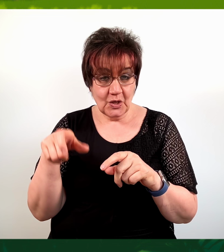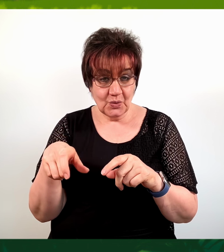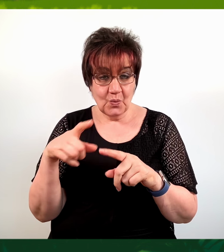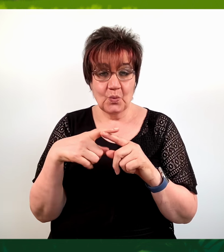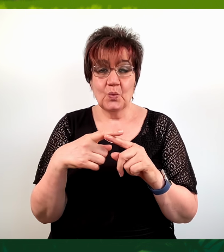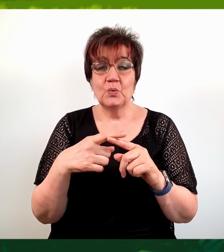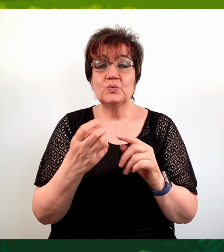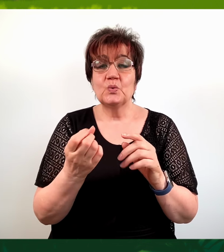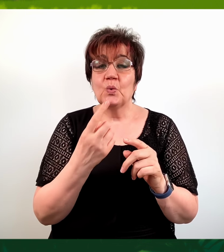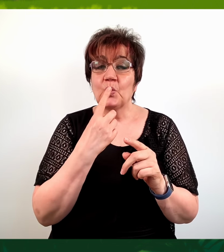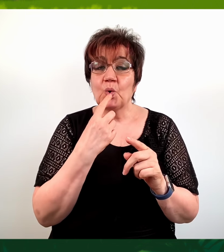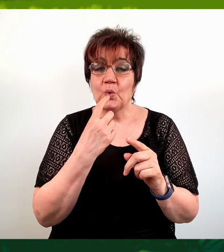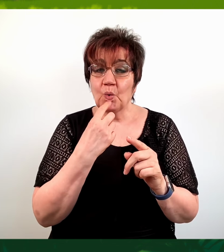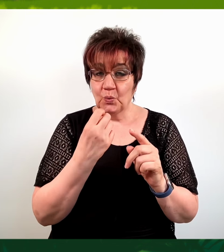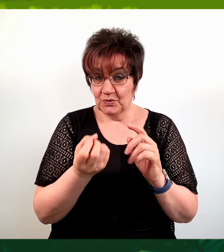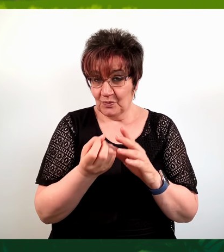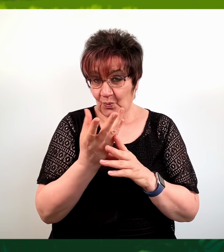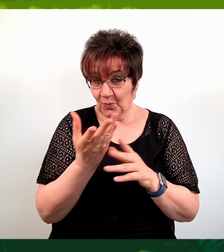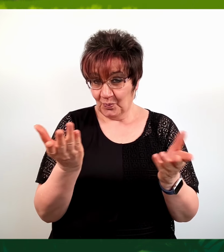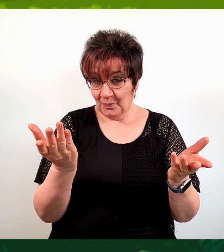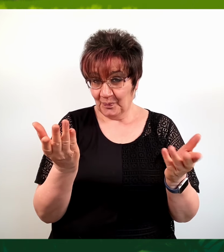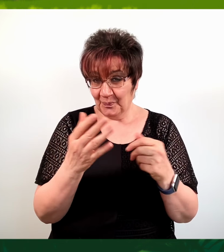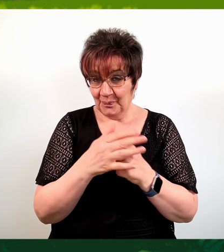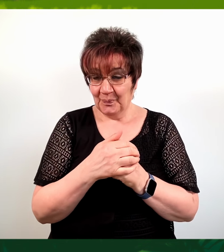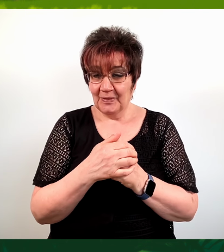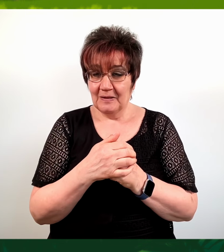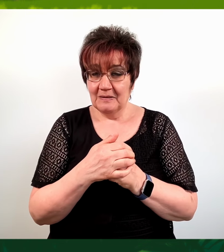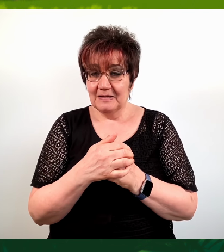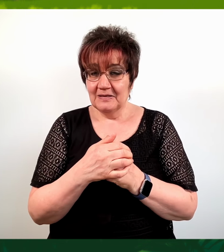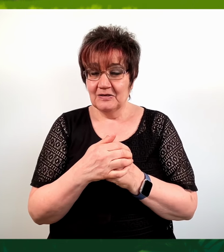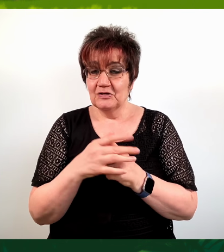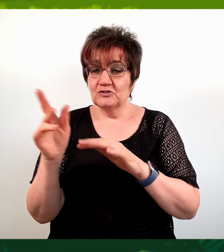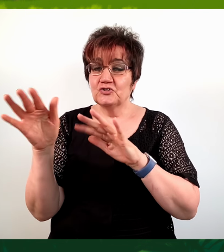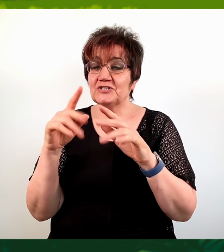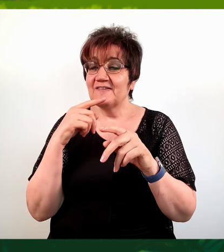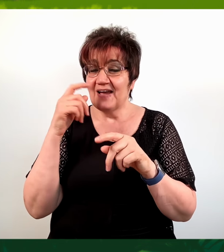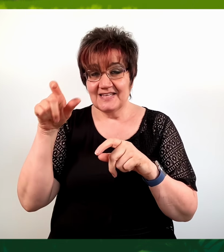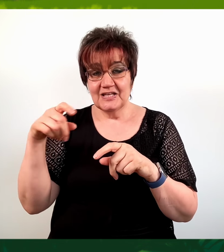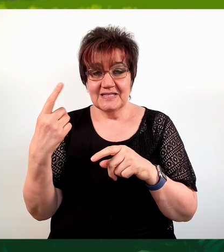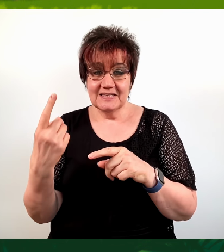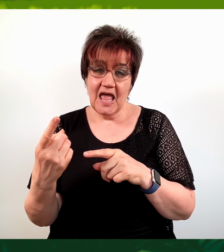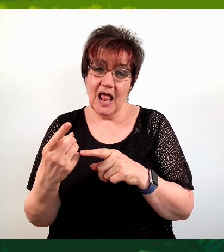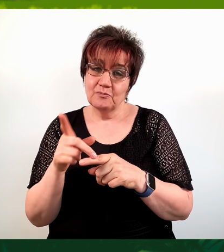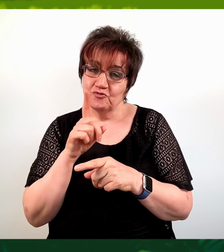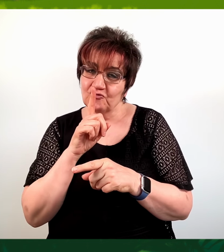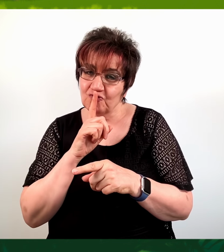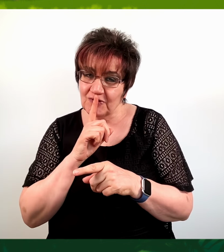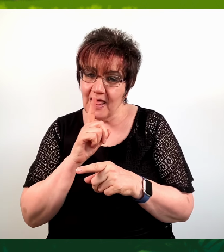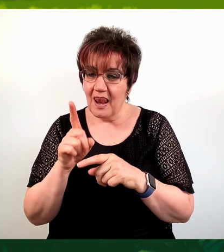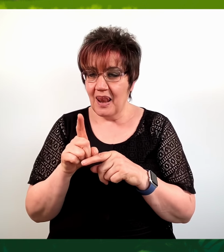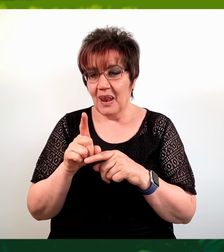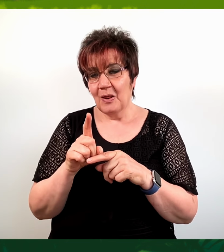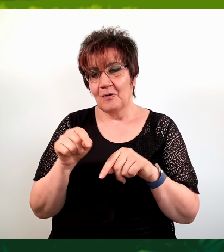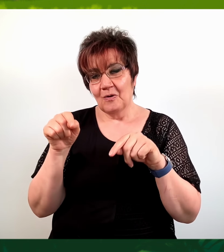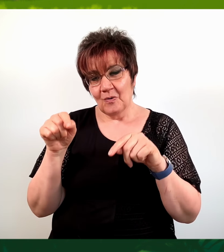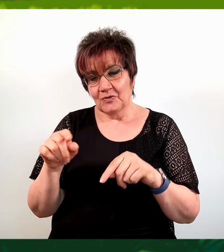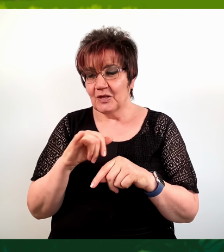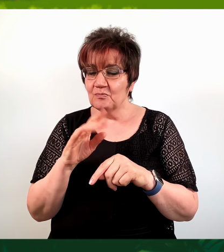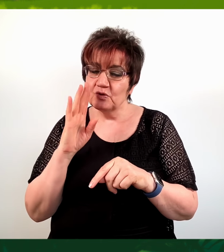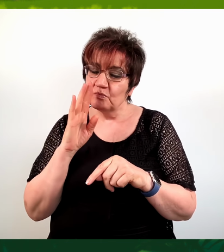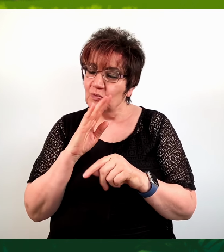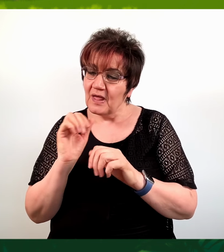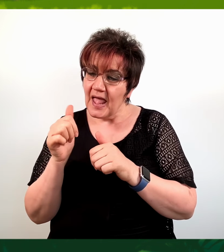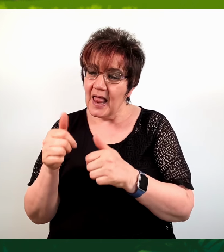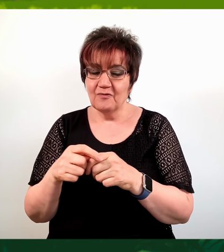Schneeweißchen war die stillere und sanftere von beiden. Sie saß oft bei der Mutter, schürte das Feuer